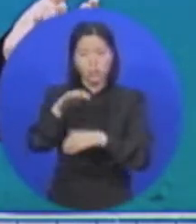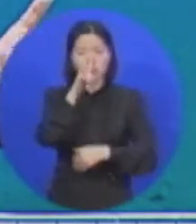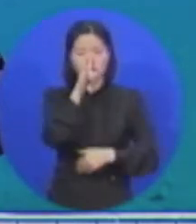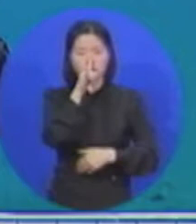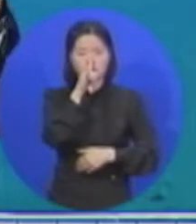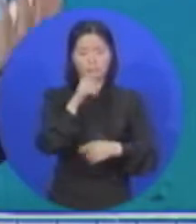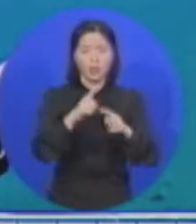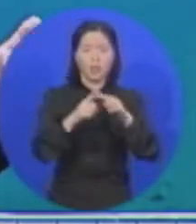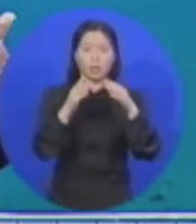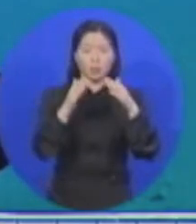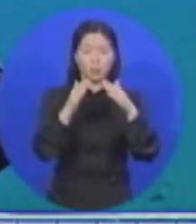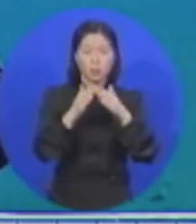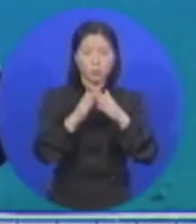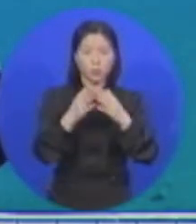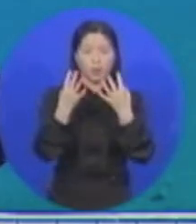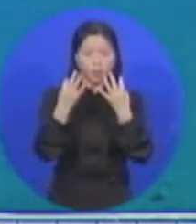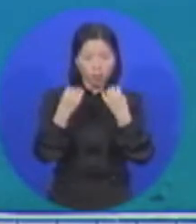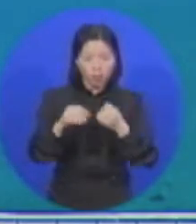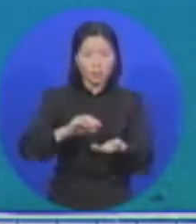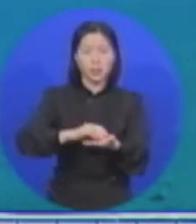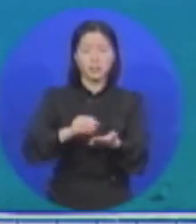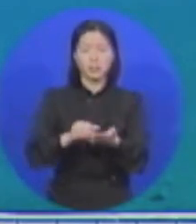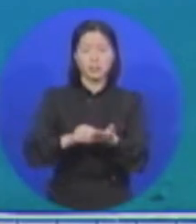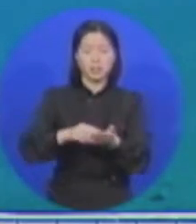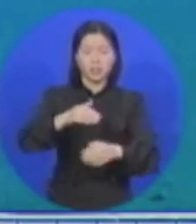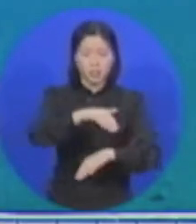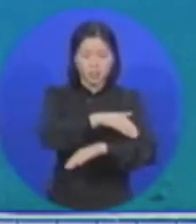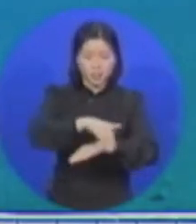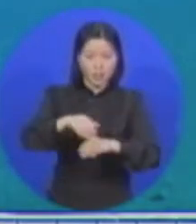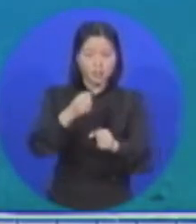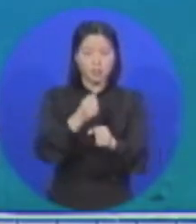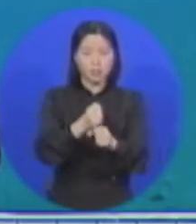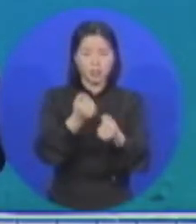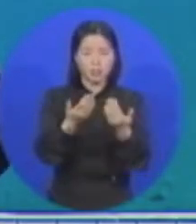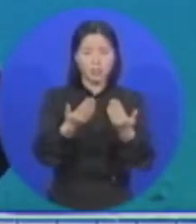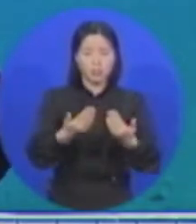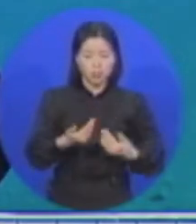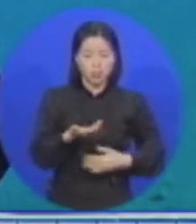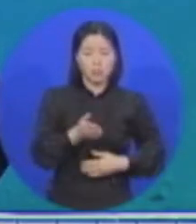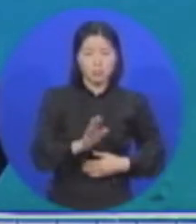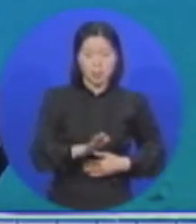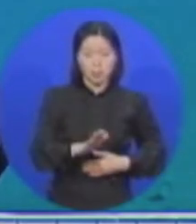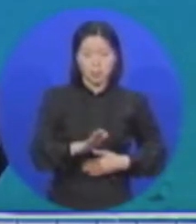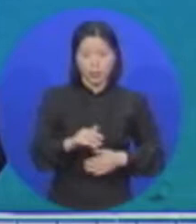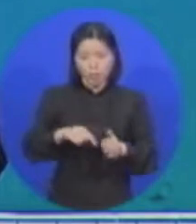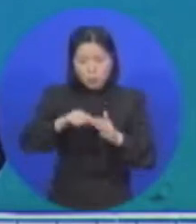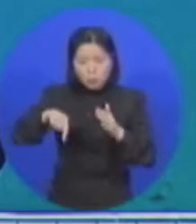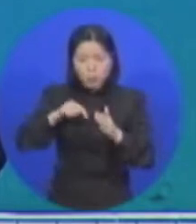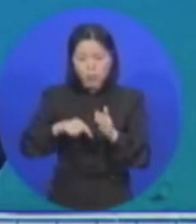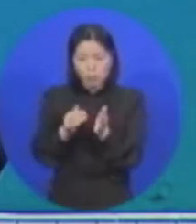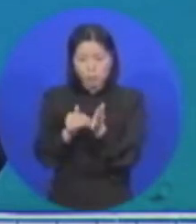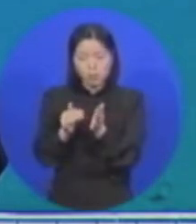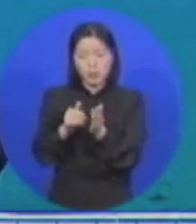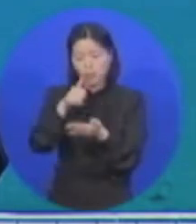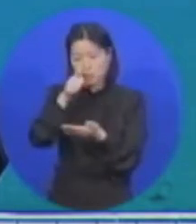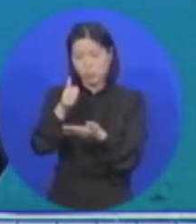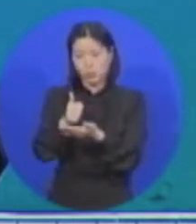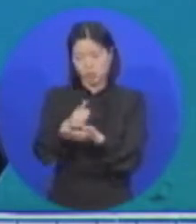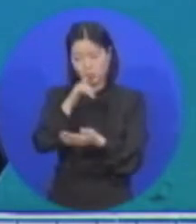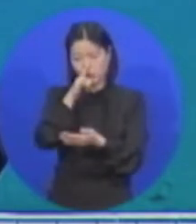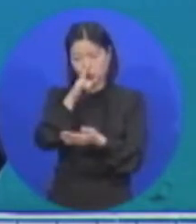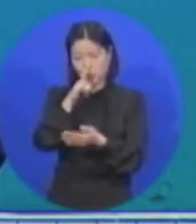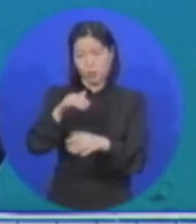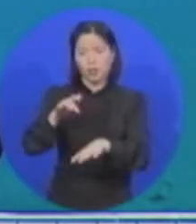실제로는 싸우고 법 음이란 죄 짓고 살게 만드는 거예요 이것이 바로 마귀가 목적을 사는